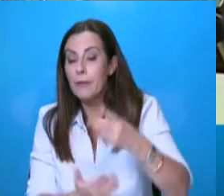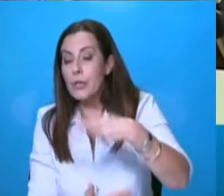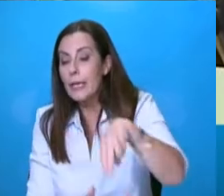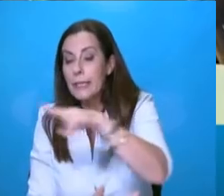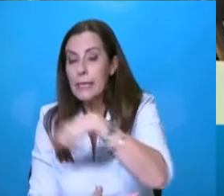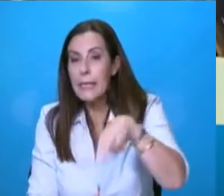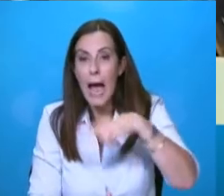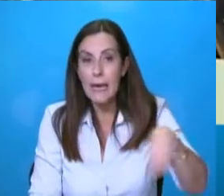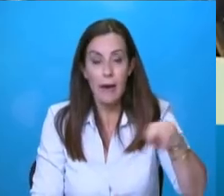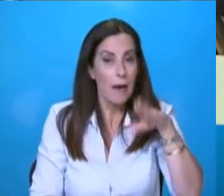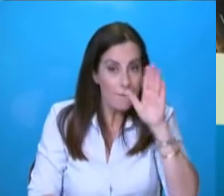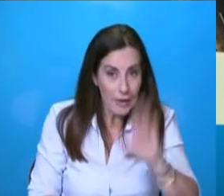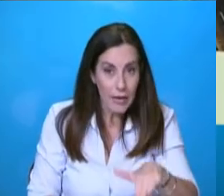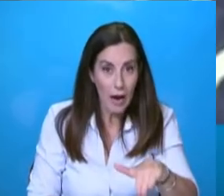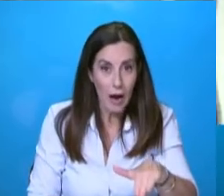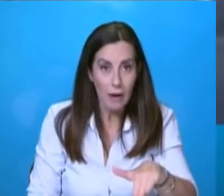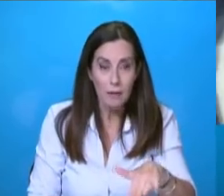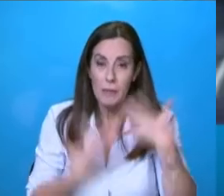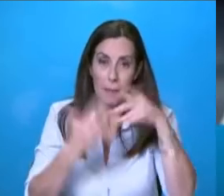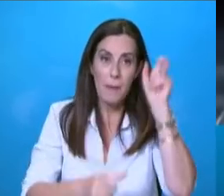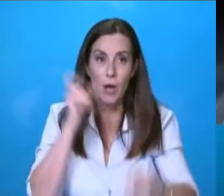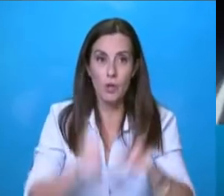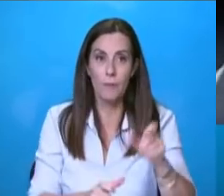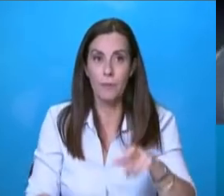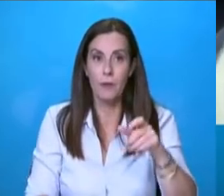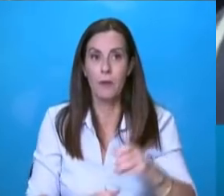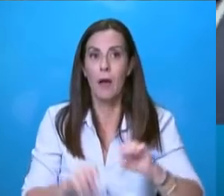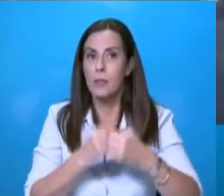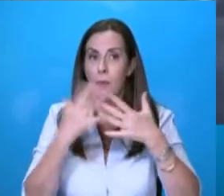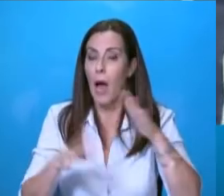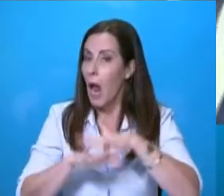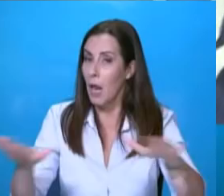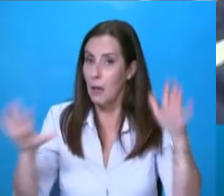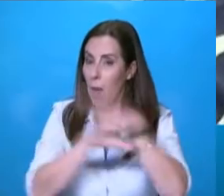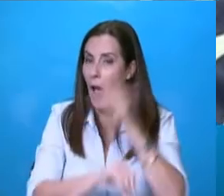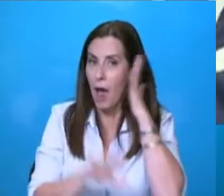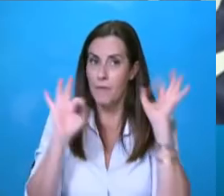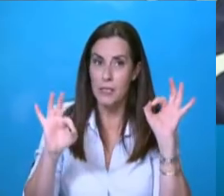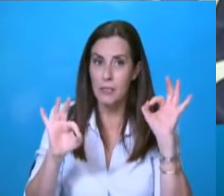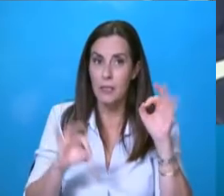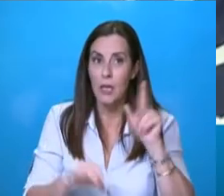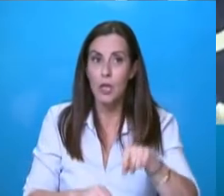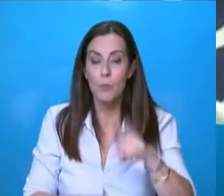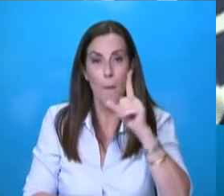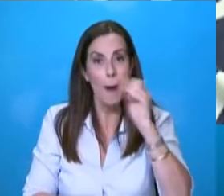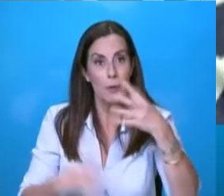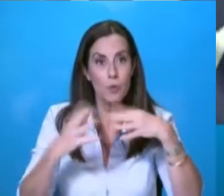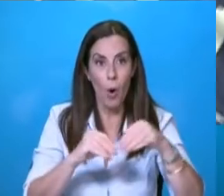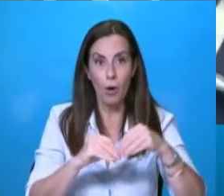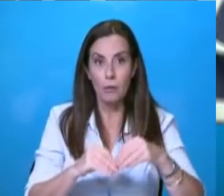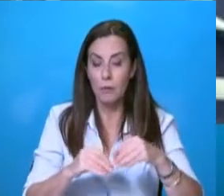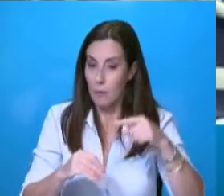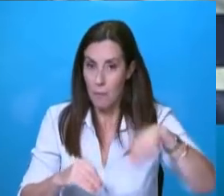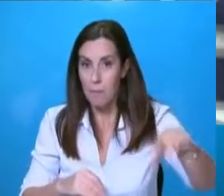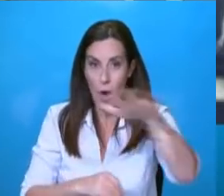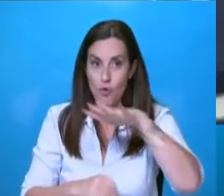צרה, וגם משתפים את הציבור. נזקים אדירים, הילדים לא ישנים בלילה, אני מדבר, יש לי פה 140 משפחות, בתי אב